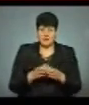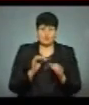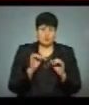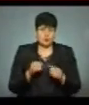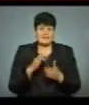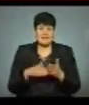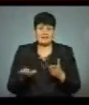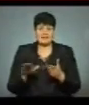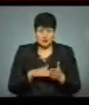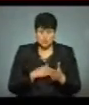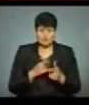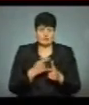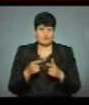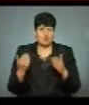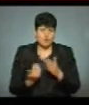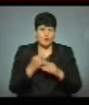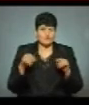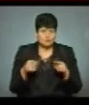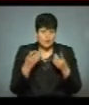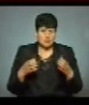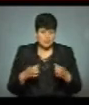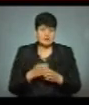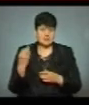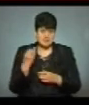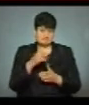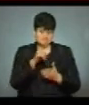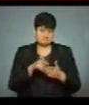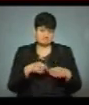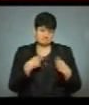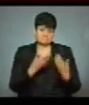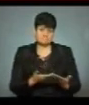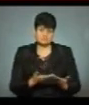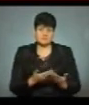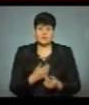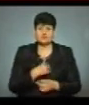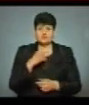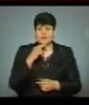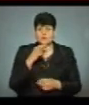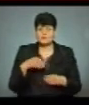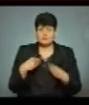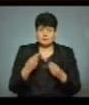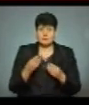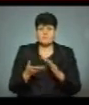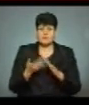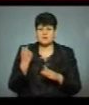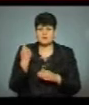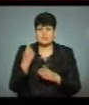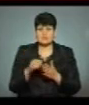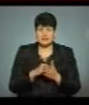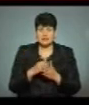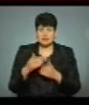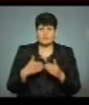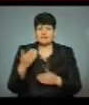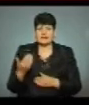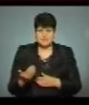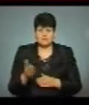можливо, ліквідують, або в новоствореній громаді, вам цікаво, будь ласка, запитуйте. Хочу звернути увагу режисерів, що ми пропускаємо один матеріал, рухаємося